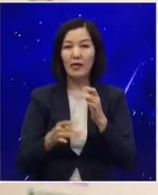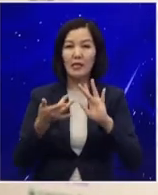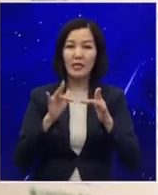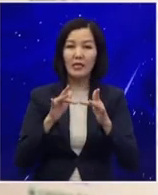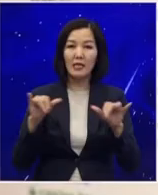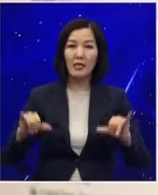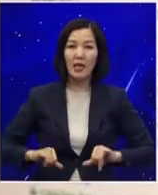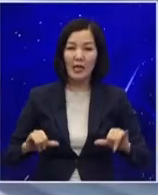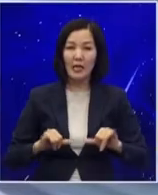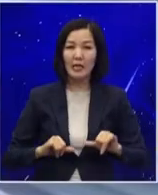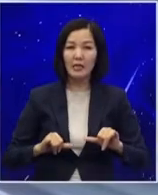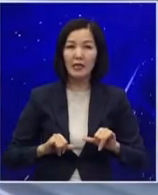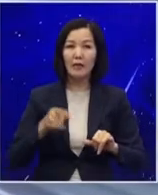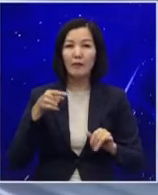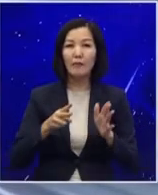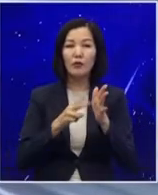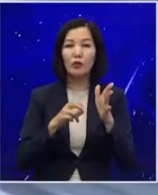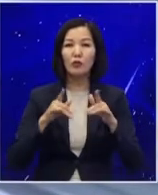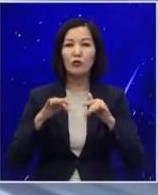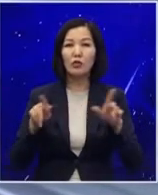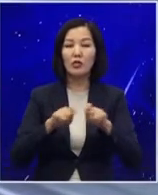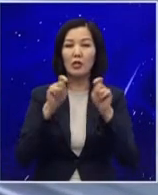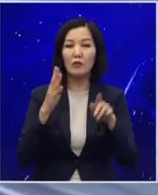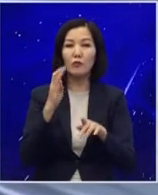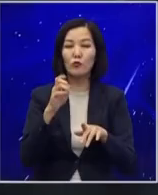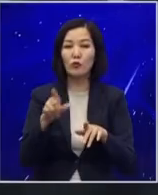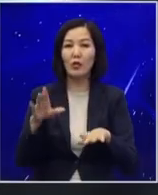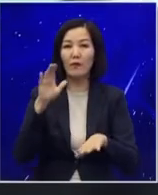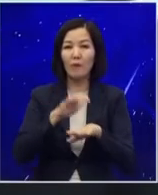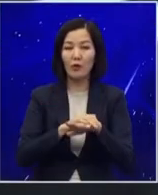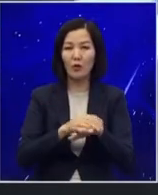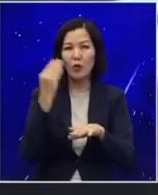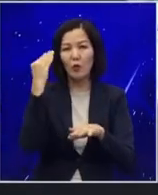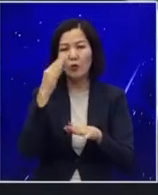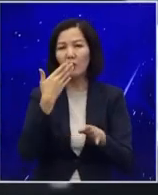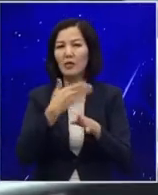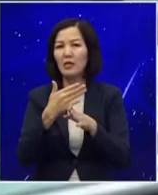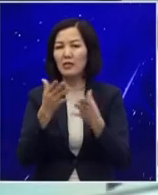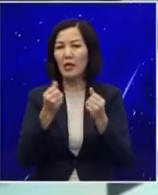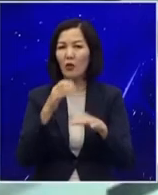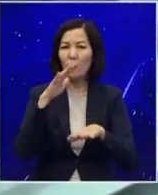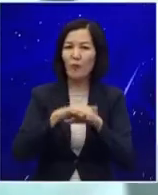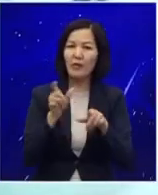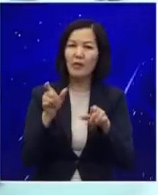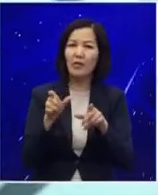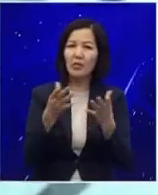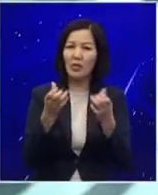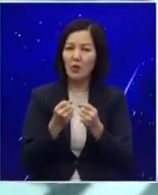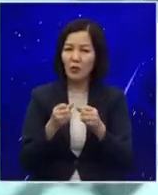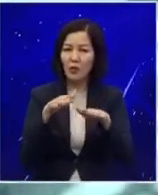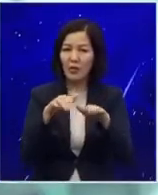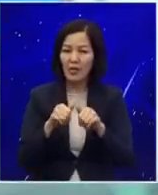өскен. Жыл басынан 1700 іс ашылып, 400 адам ұсталған. Өзгенің атынан несие рәсімдеу, банк карточкасынан ақша жымқыру